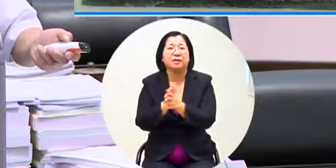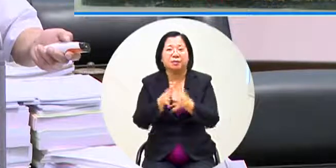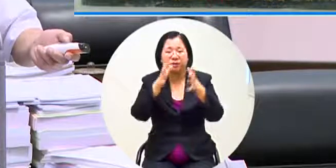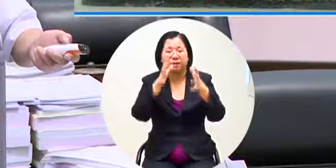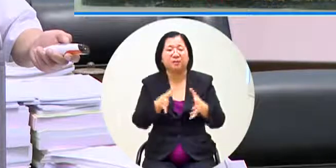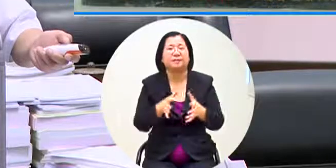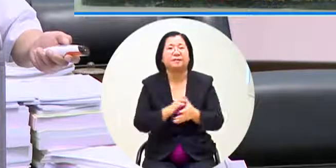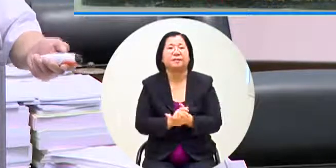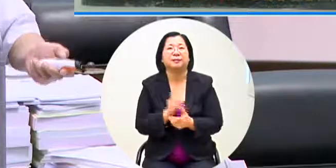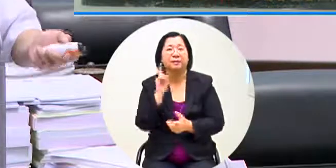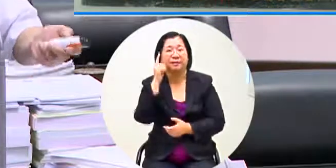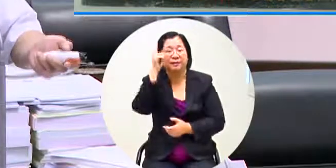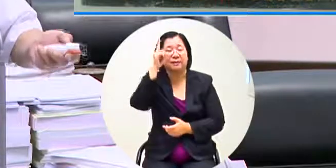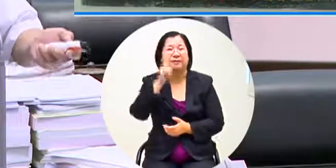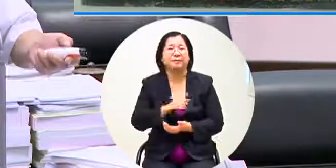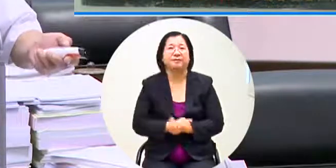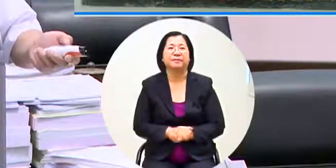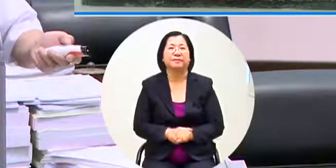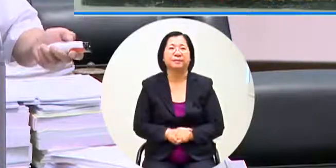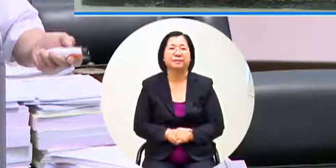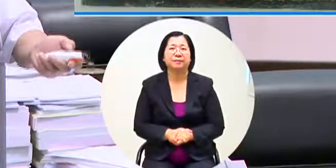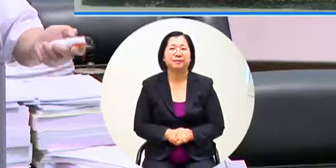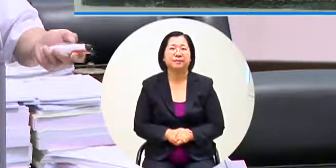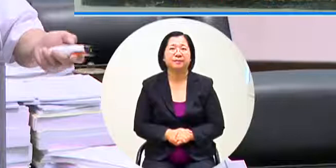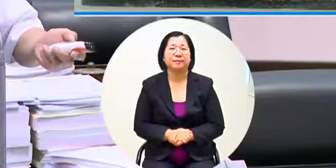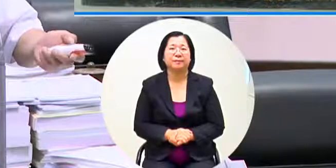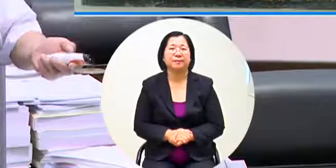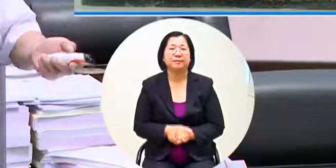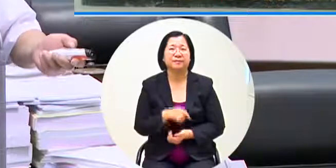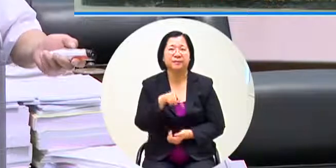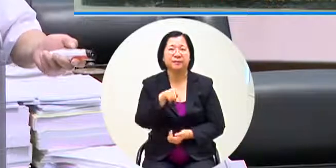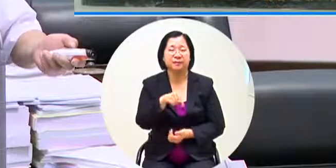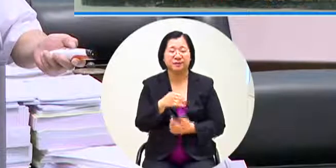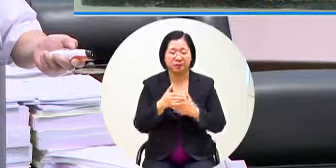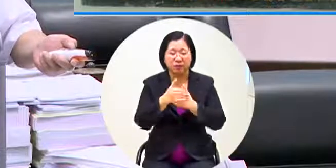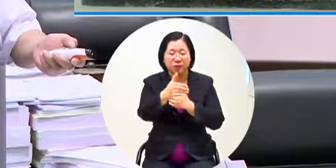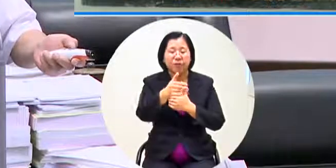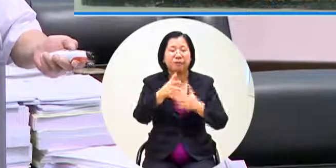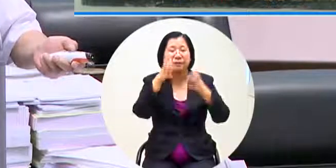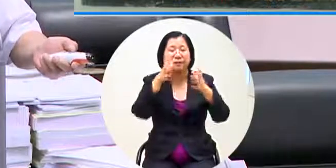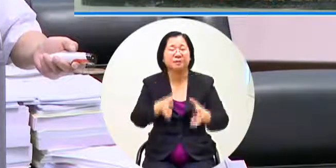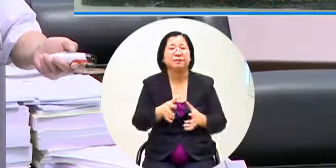伊的这个兴建的这个过程啦吼。啊，甲真热啦吼！伫